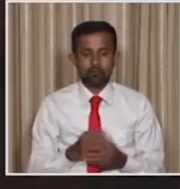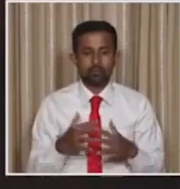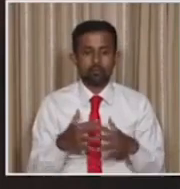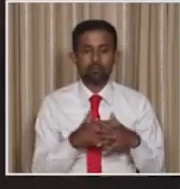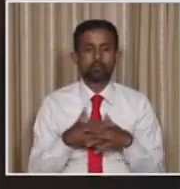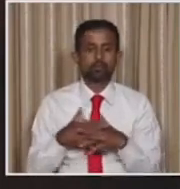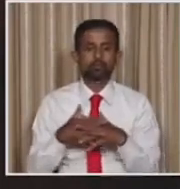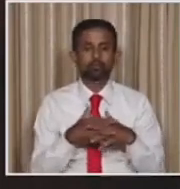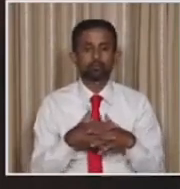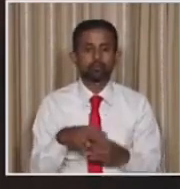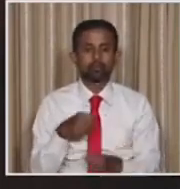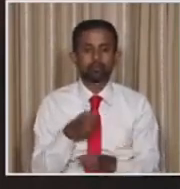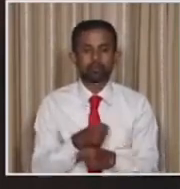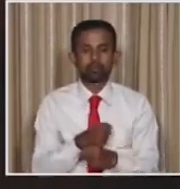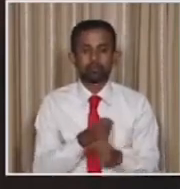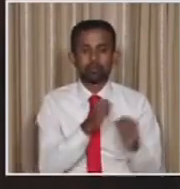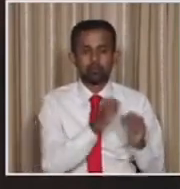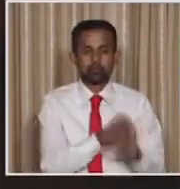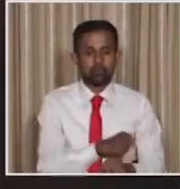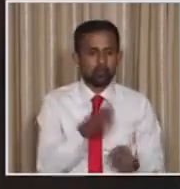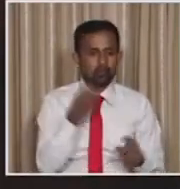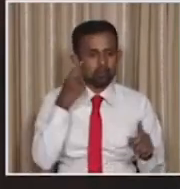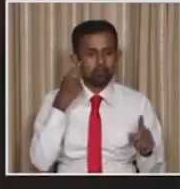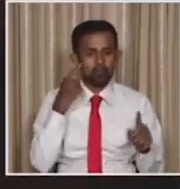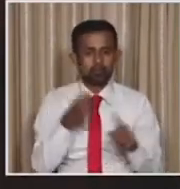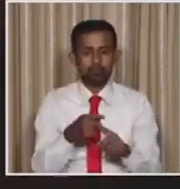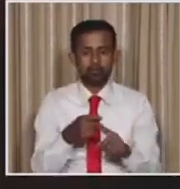සුභසාධන රාජ්‍ය බිඳවැටීම පිළිබඳ